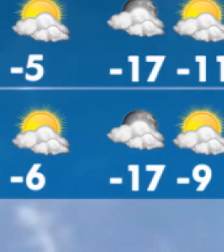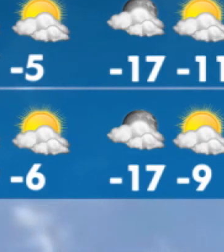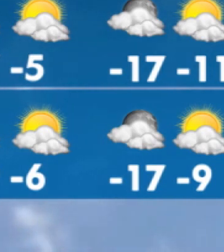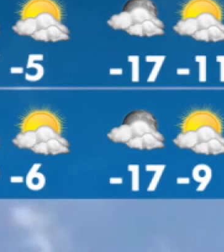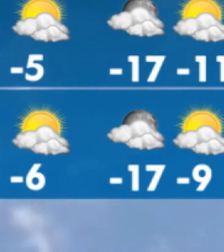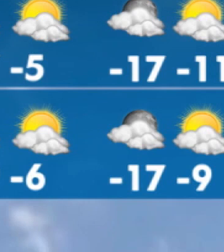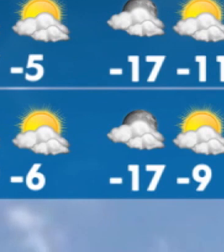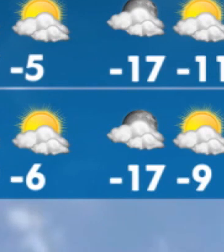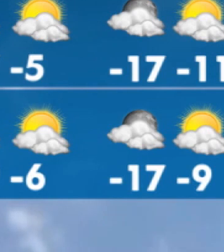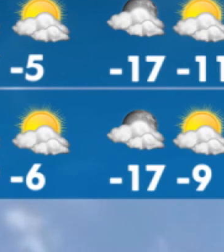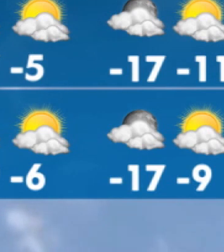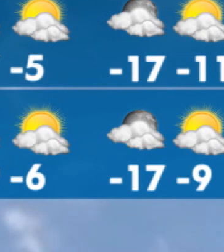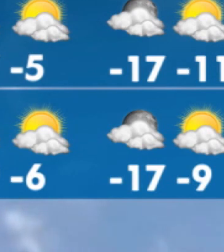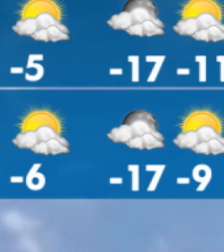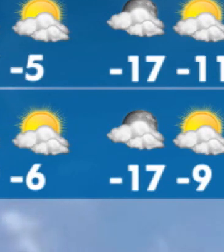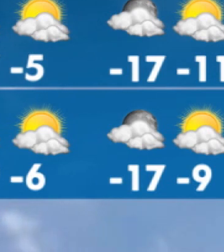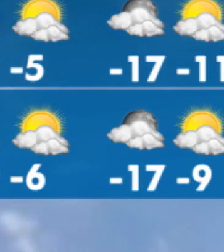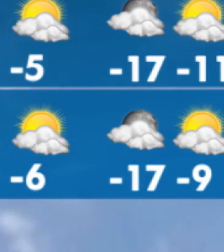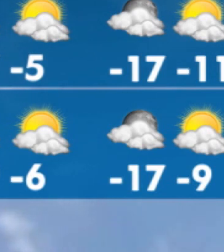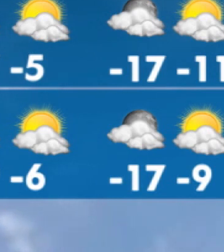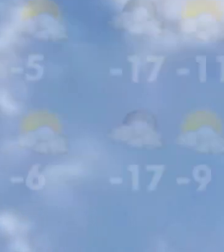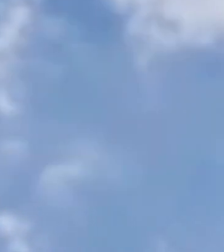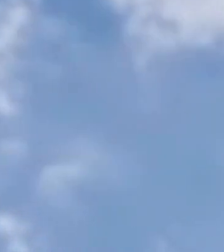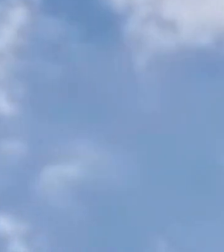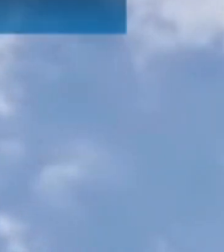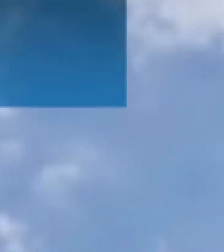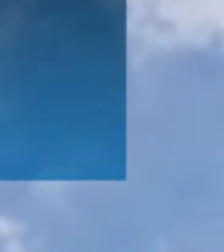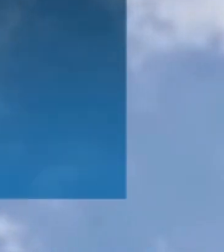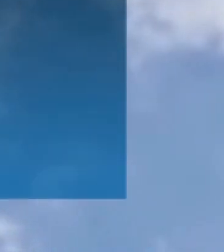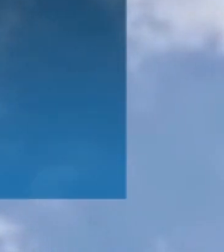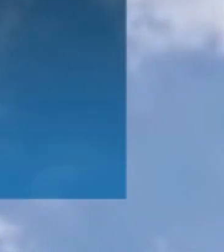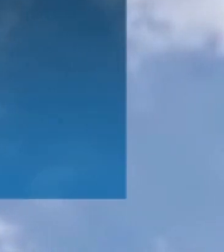Замын удад шөндө 22 өдөртөө багавдр үйлдэл 6 хэм хүйтэн.